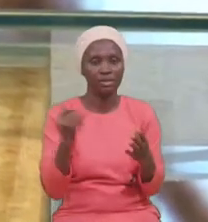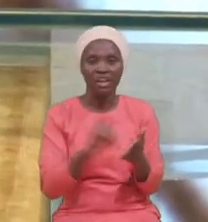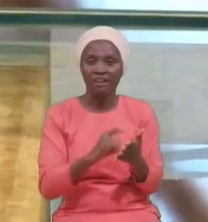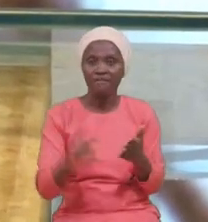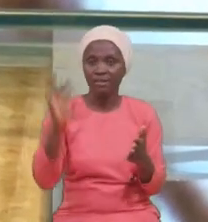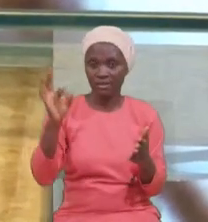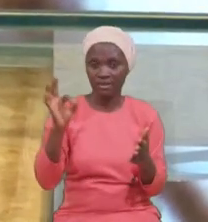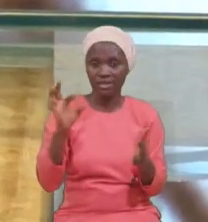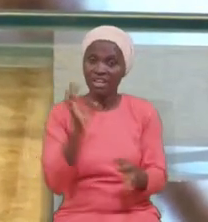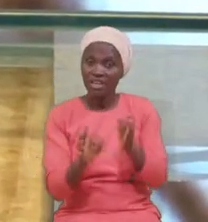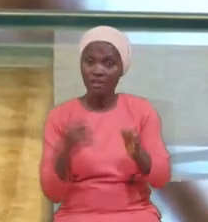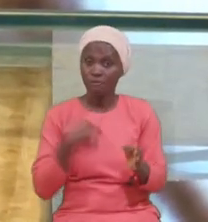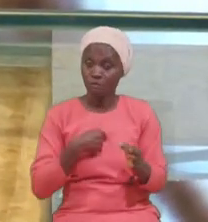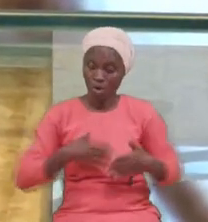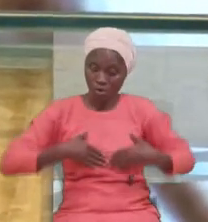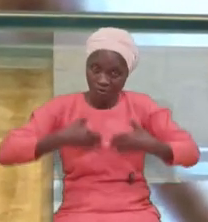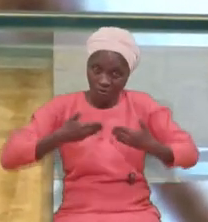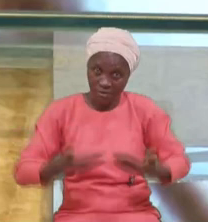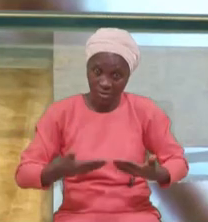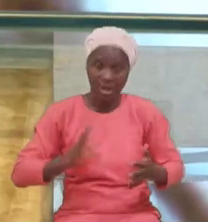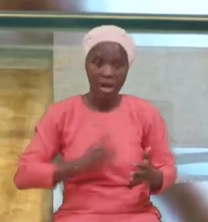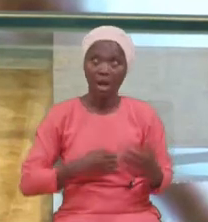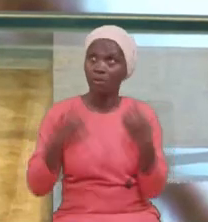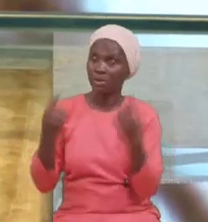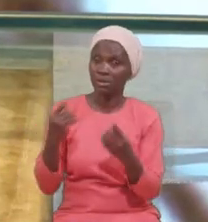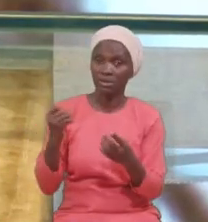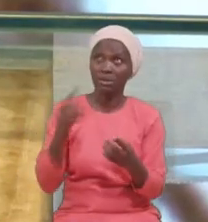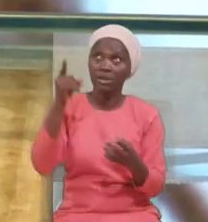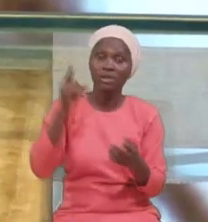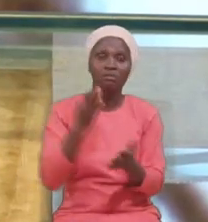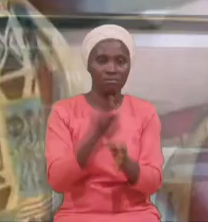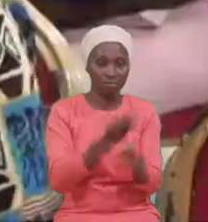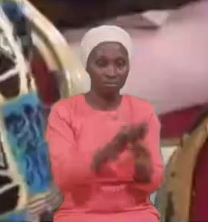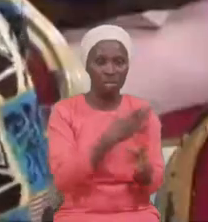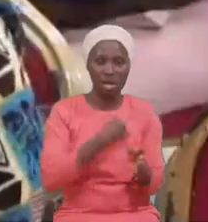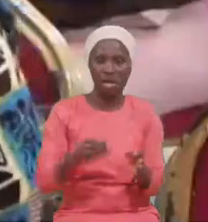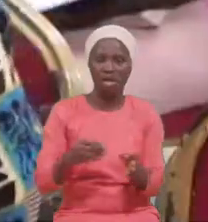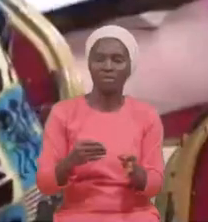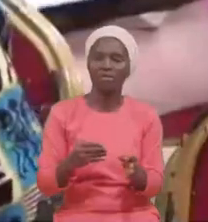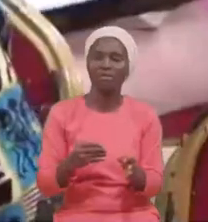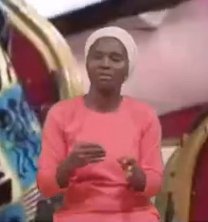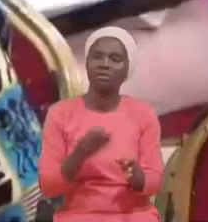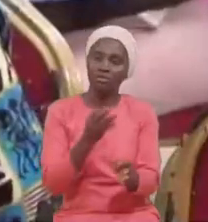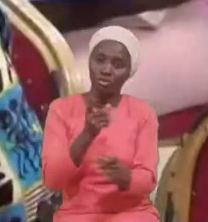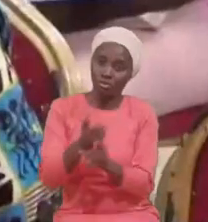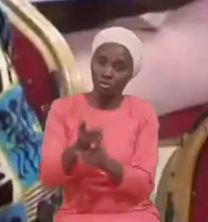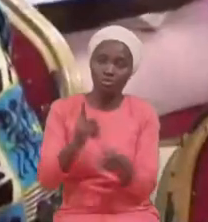9. Si nous confessons nos péchés, il est fidèle et juste pour nous les